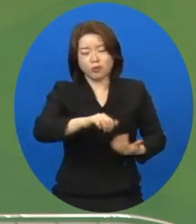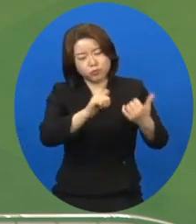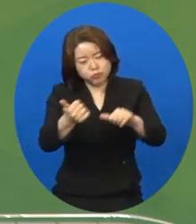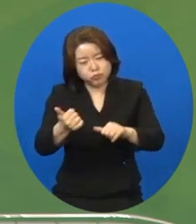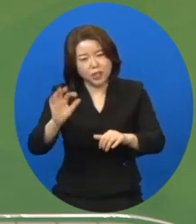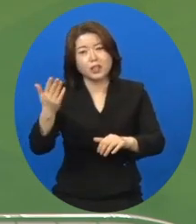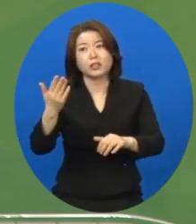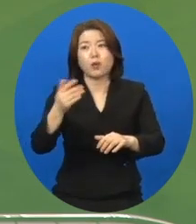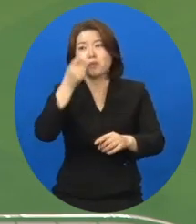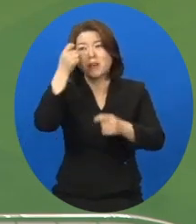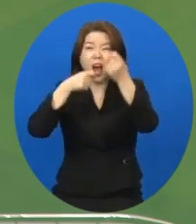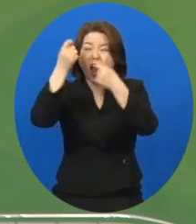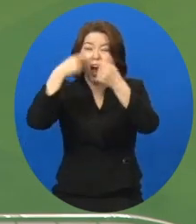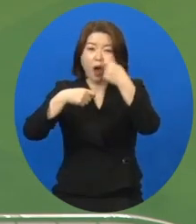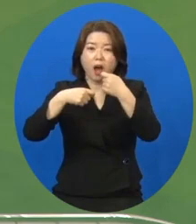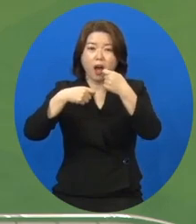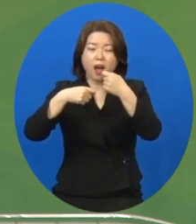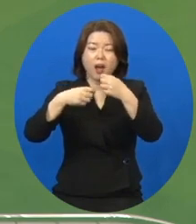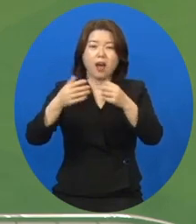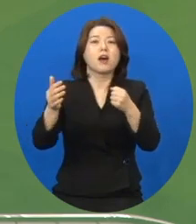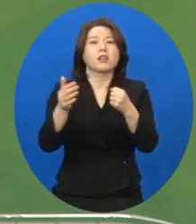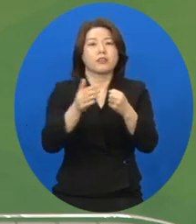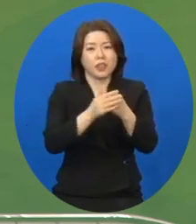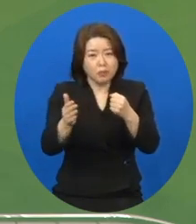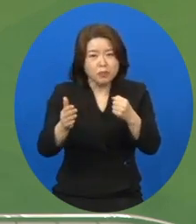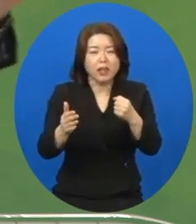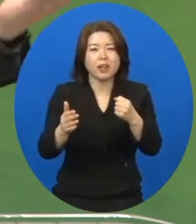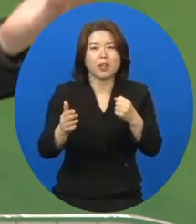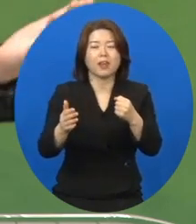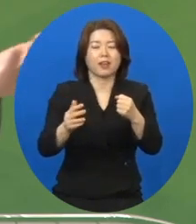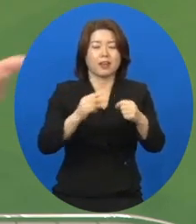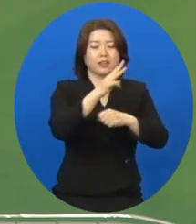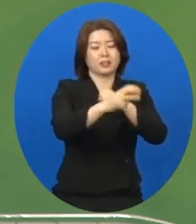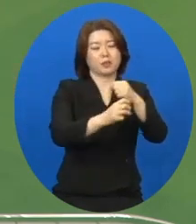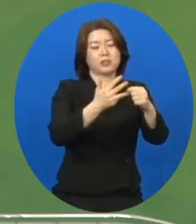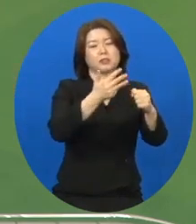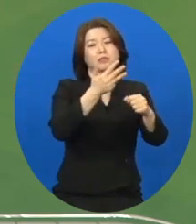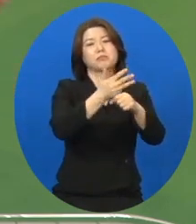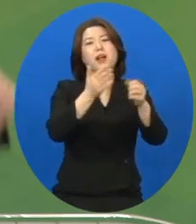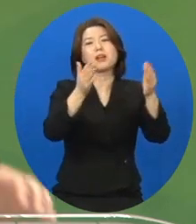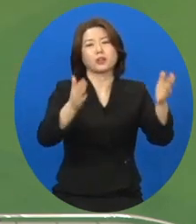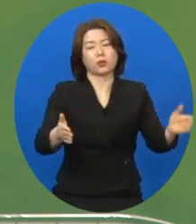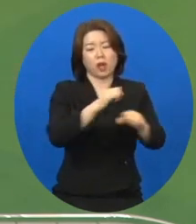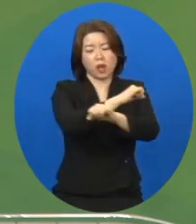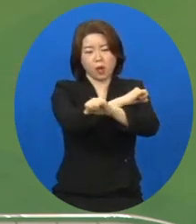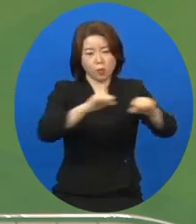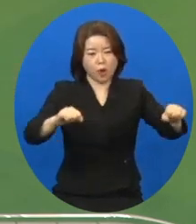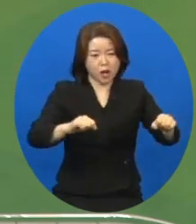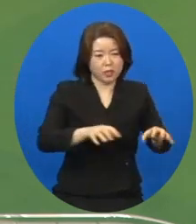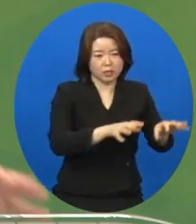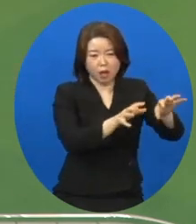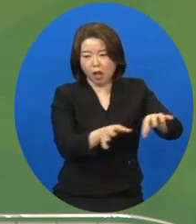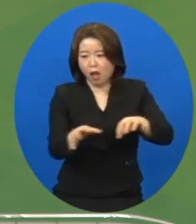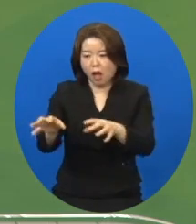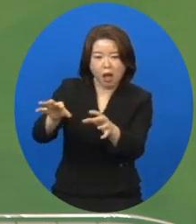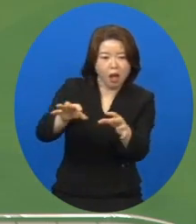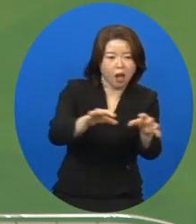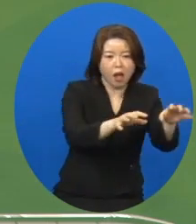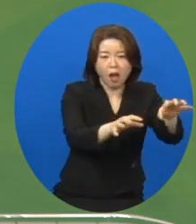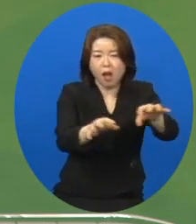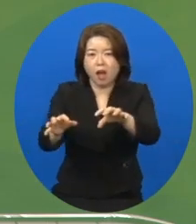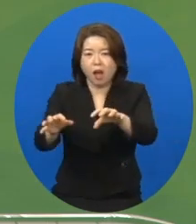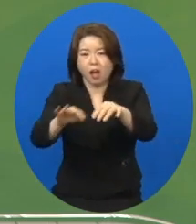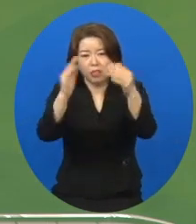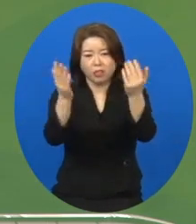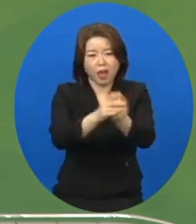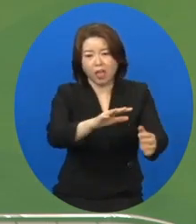그들은 38년 동안 그 광야를 헤매고 다 죽습니다. 그리고 그 자녀들만